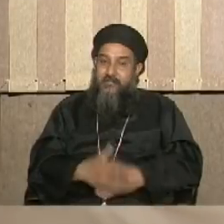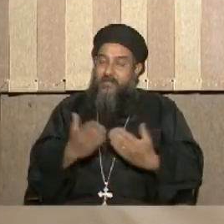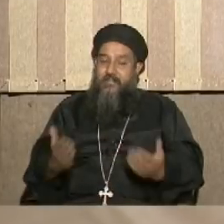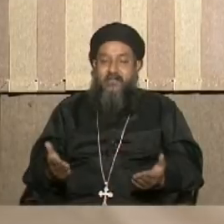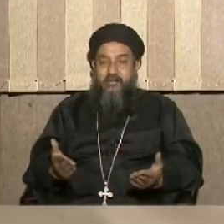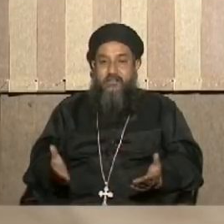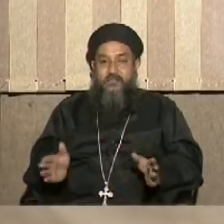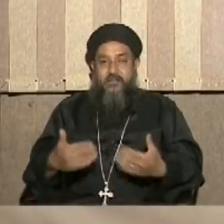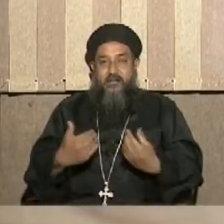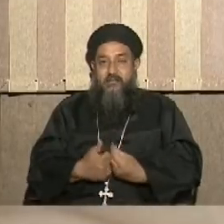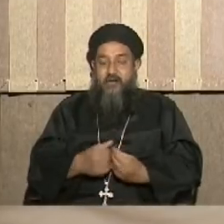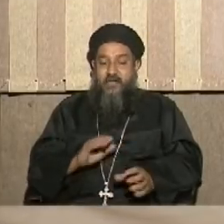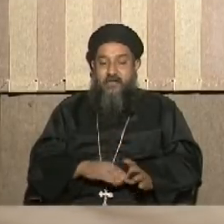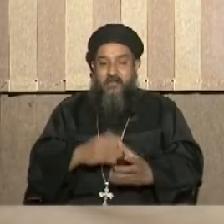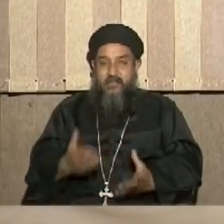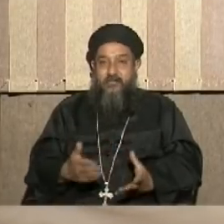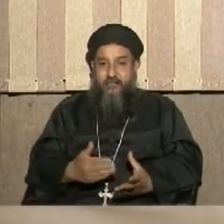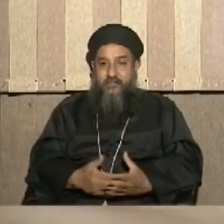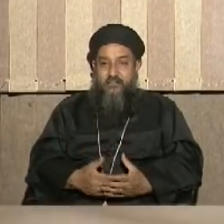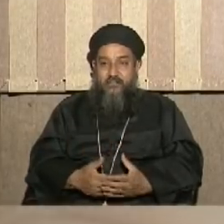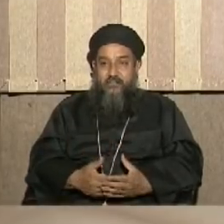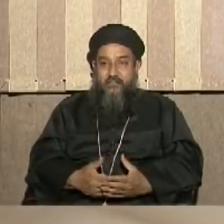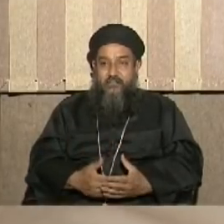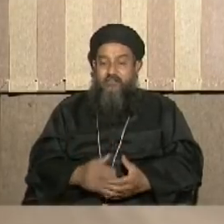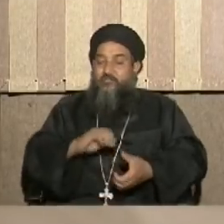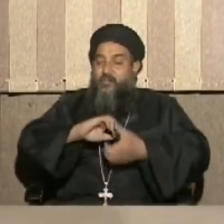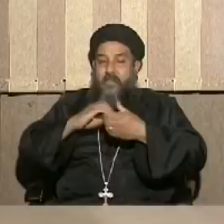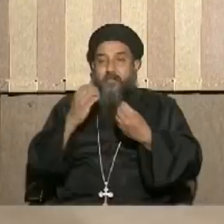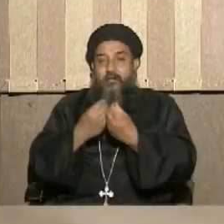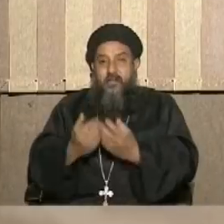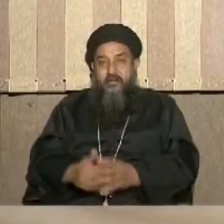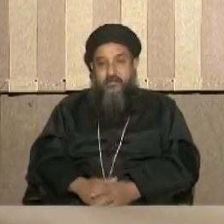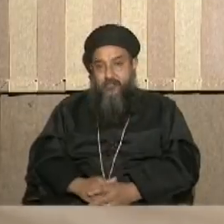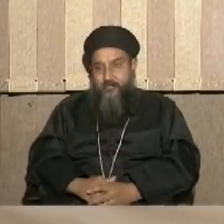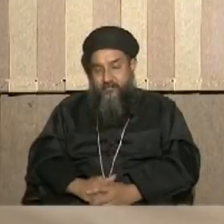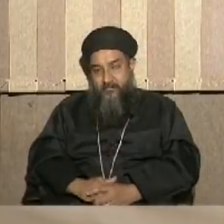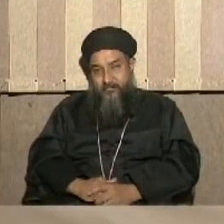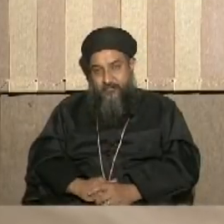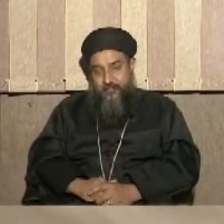اللي خلقته سبتني ده عهدنا.